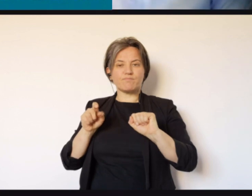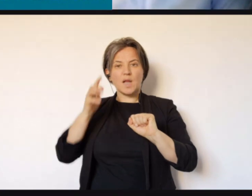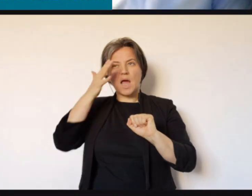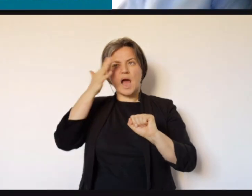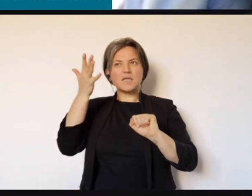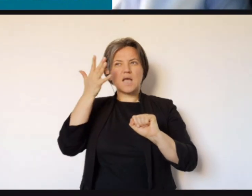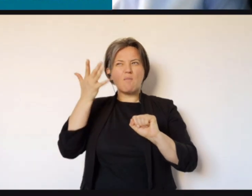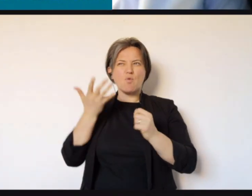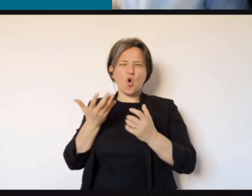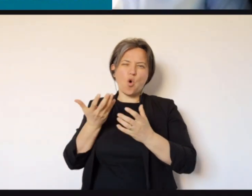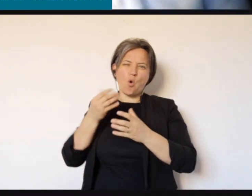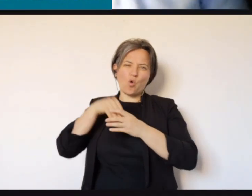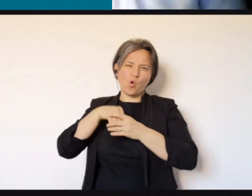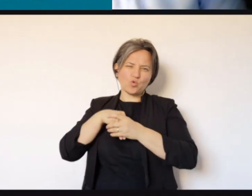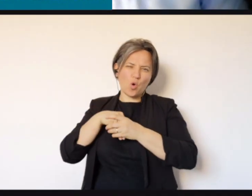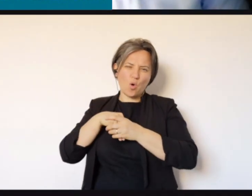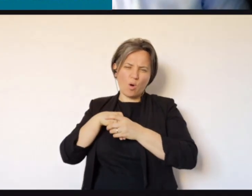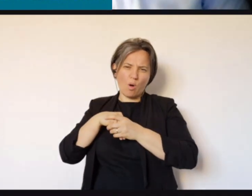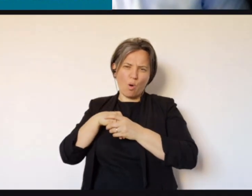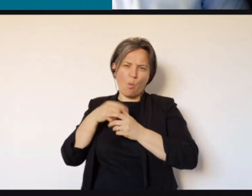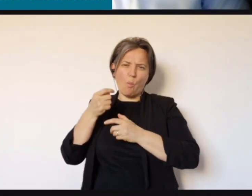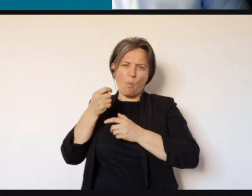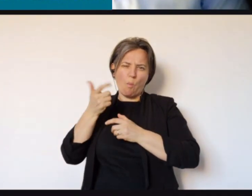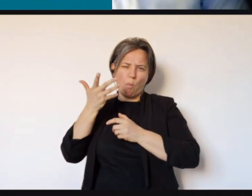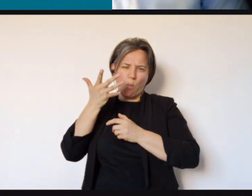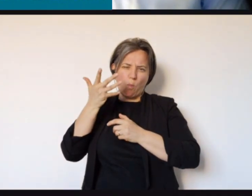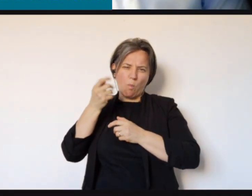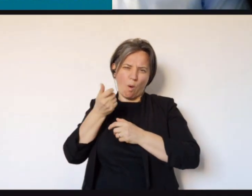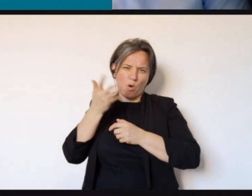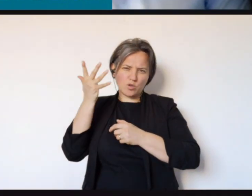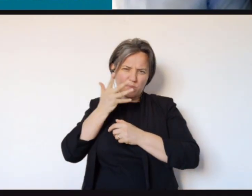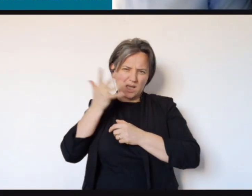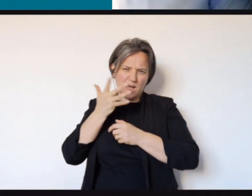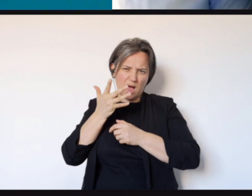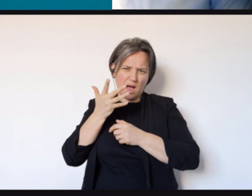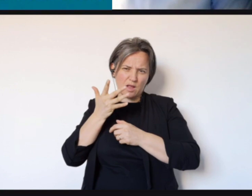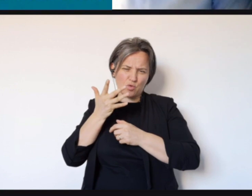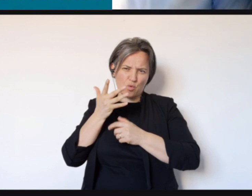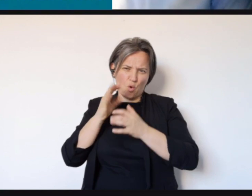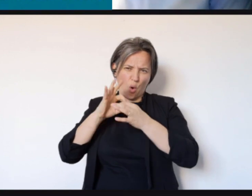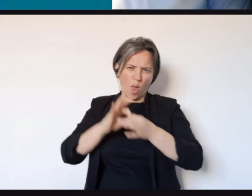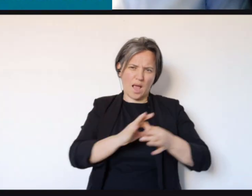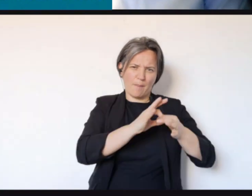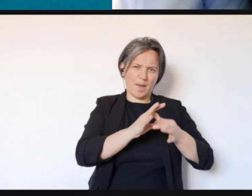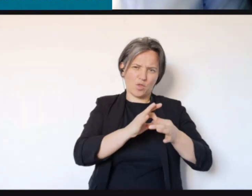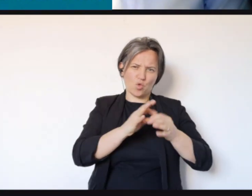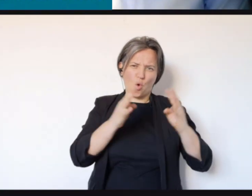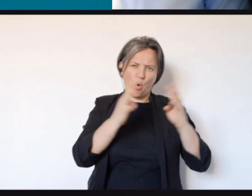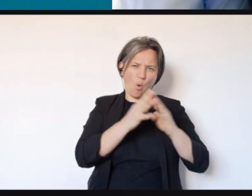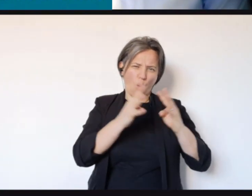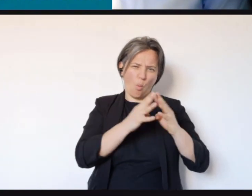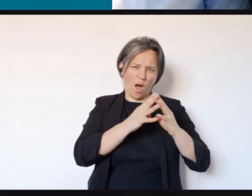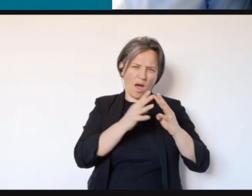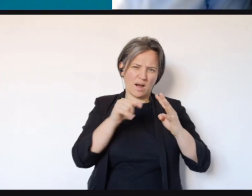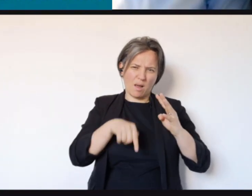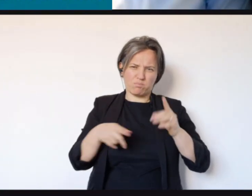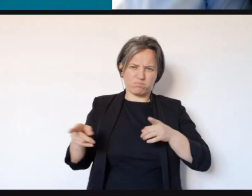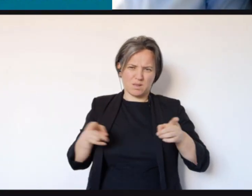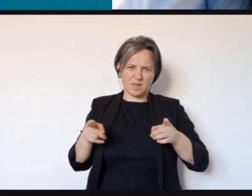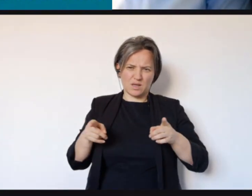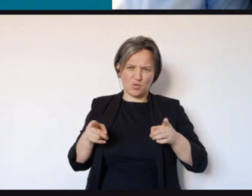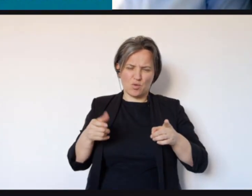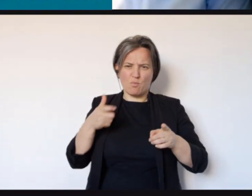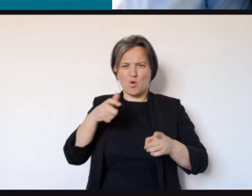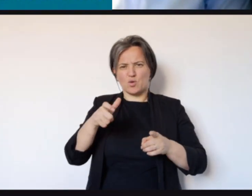l'esempio nella sostanza forse era un po' sbagliato, perché non stavamo in guerra, nessuno ci